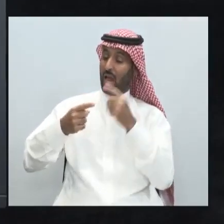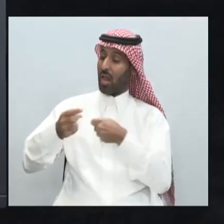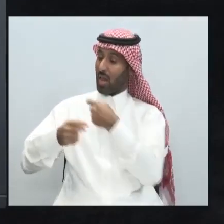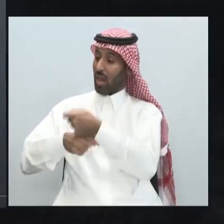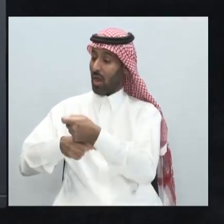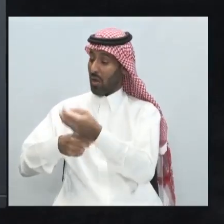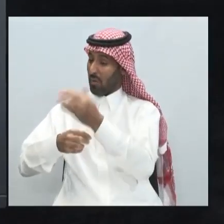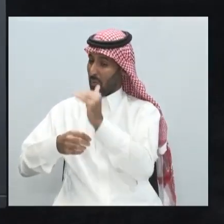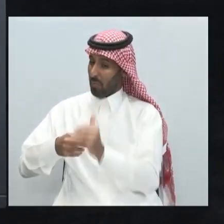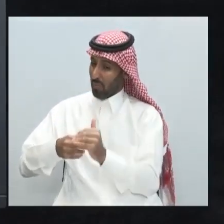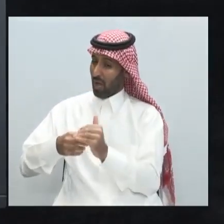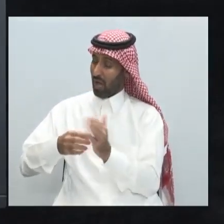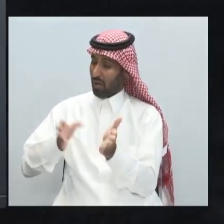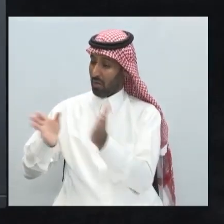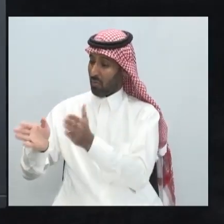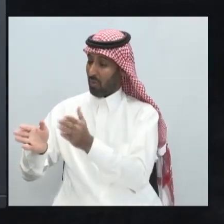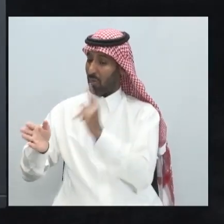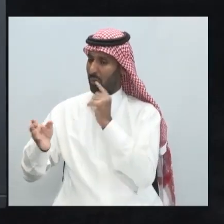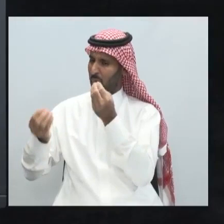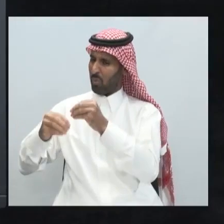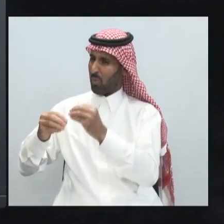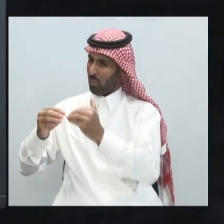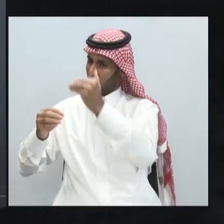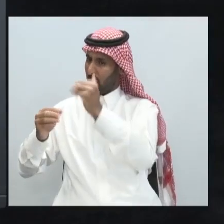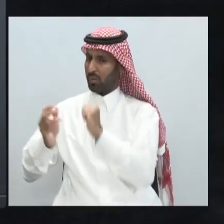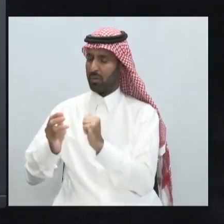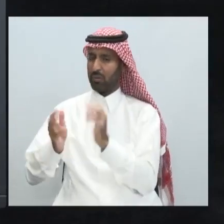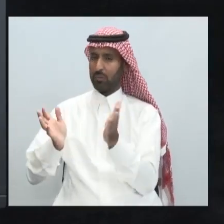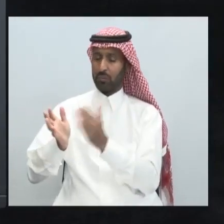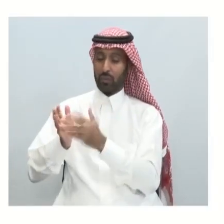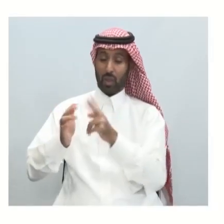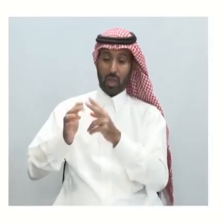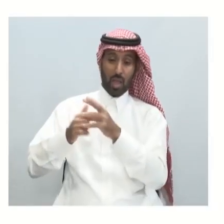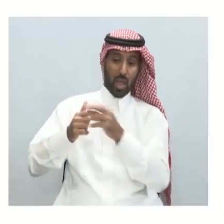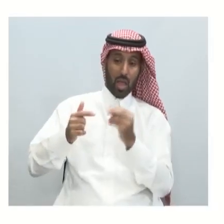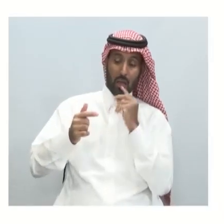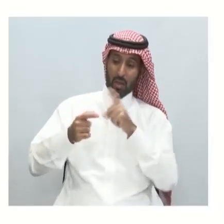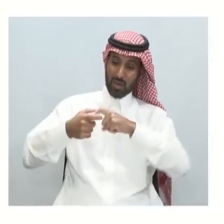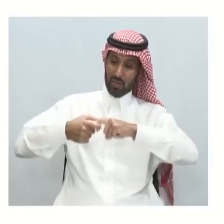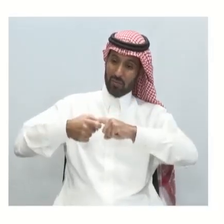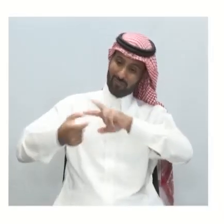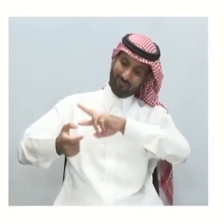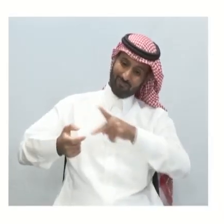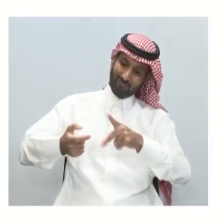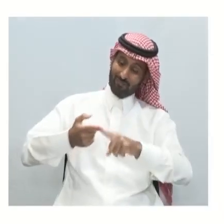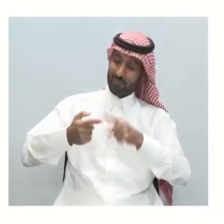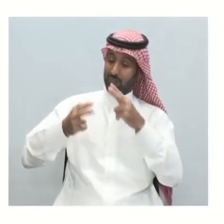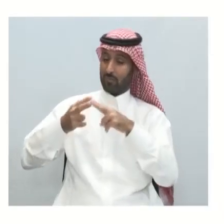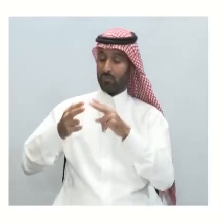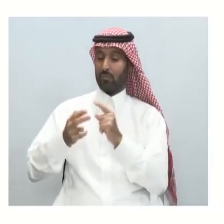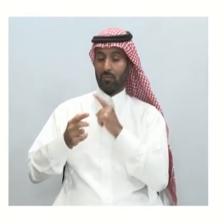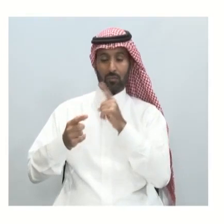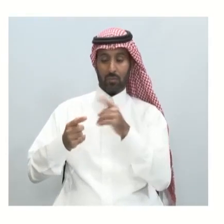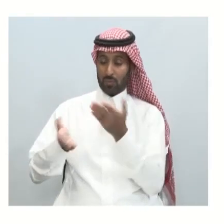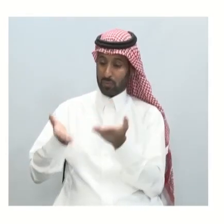كهرو سالبيتها قليله والاخرى ستكون كهرو سالبيتها عاليه اذا سنقول هنا ان الرابطه فيها رابطه قطبيه اذا